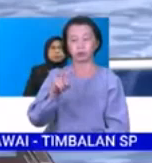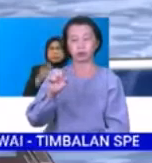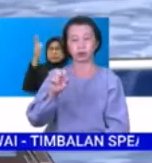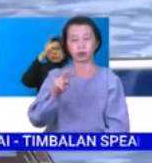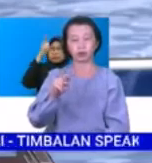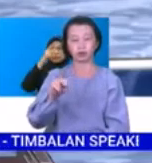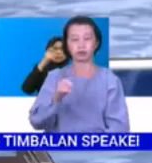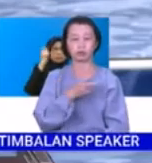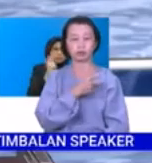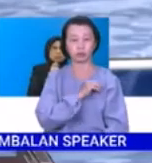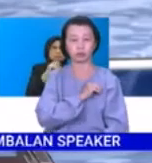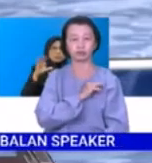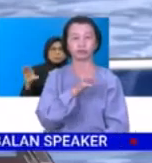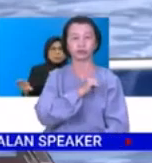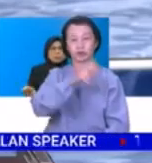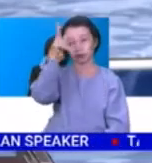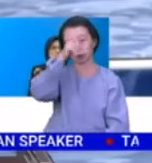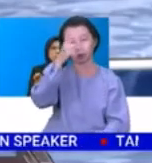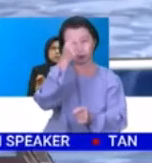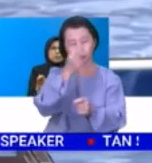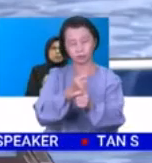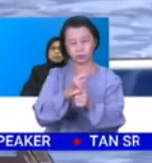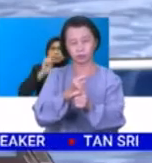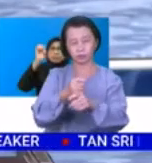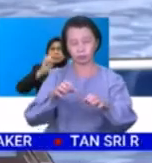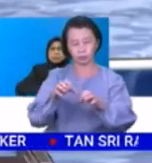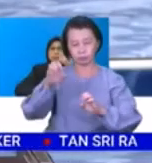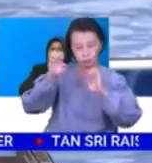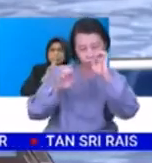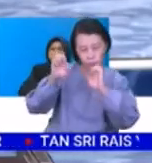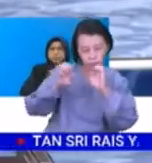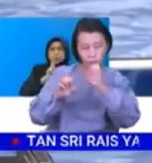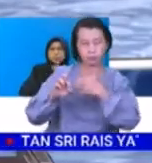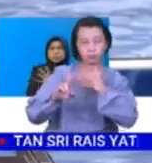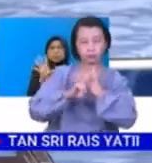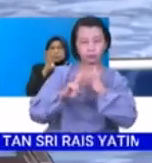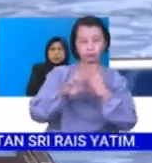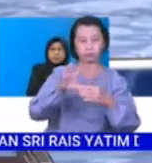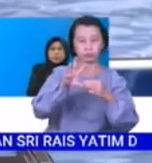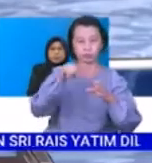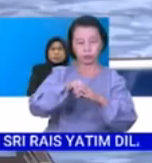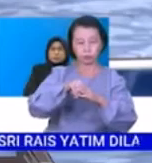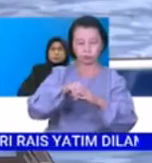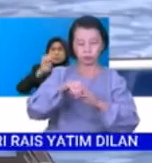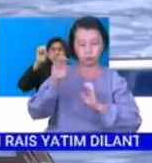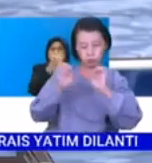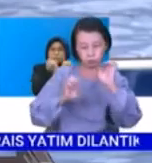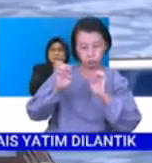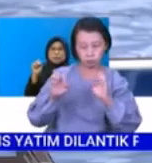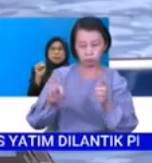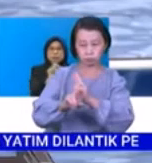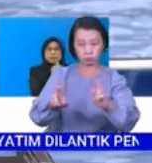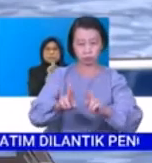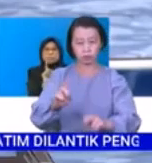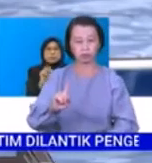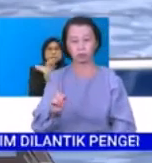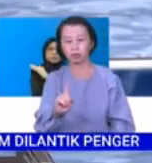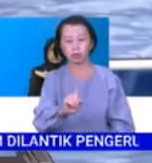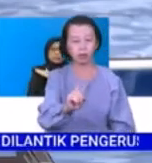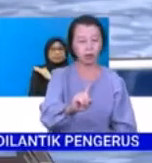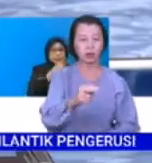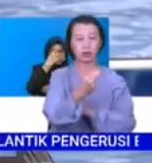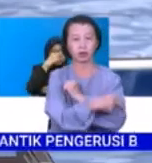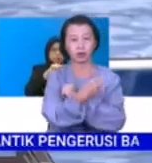itu kerajaan akan tetap melaksanakan penilaian risiko termasuk menilai kesediaan mana-mana negeri